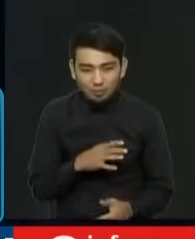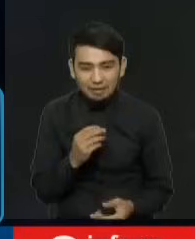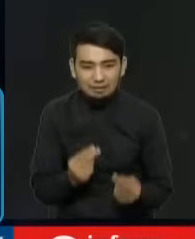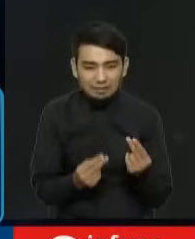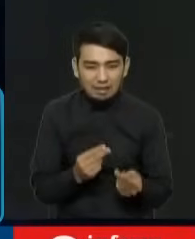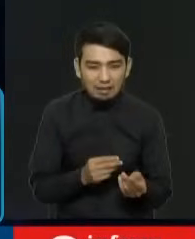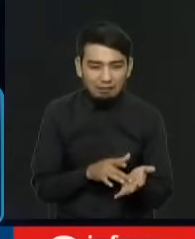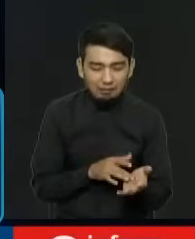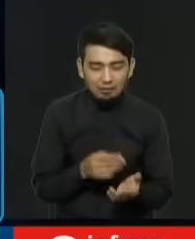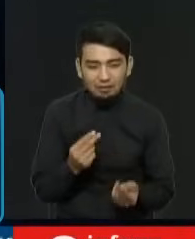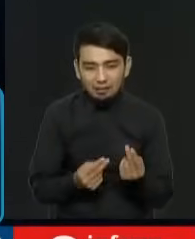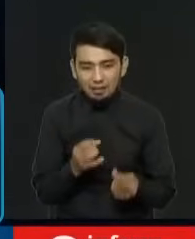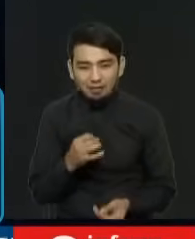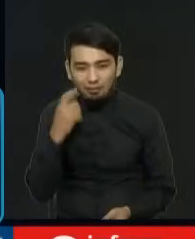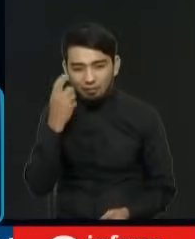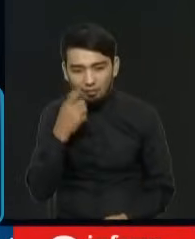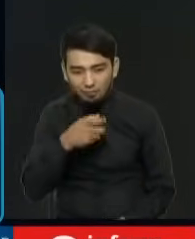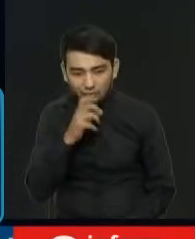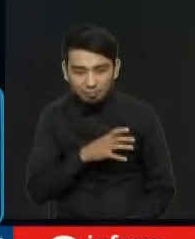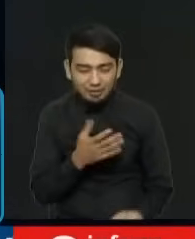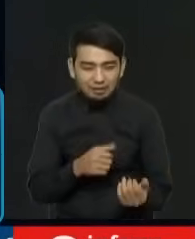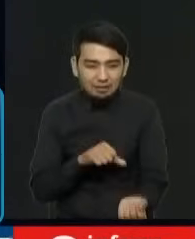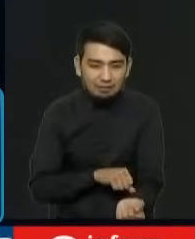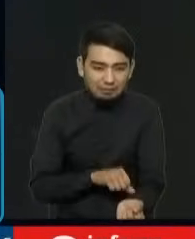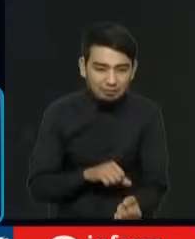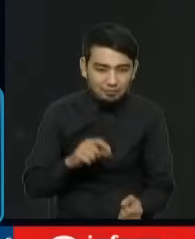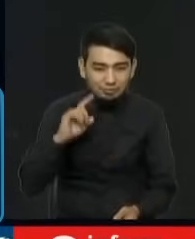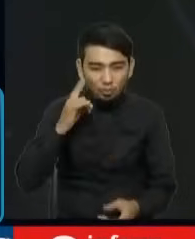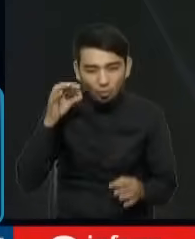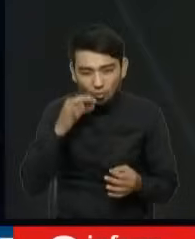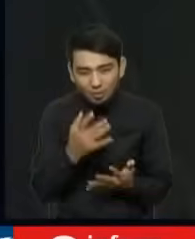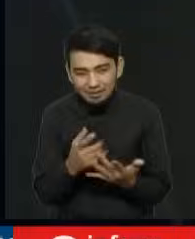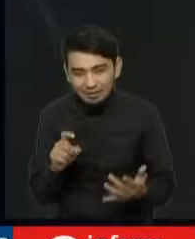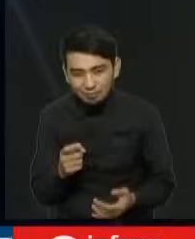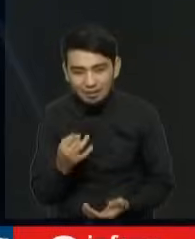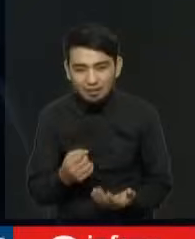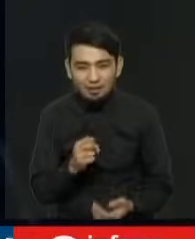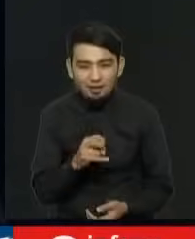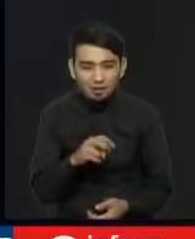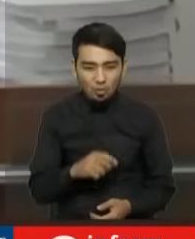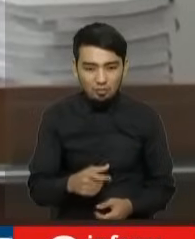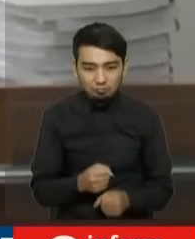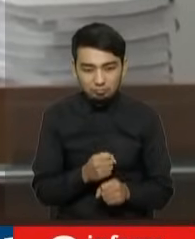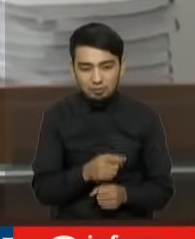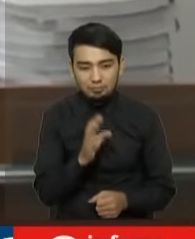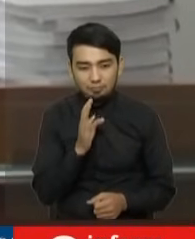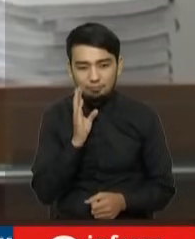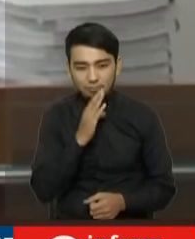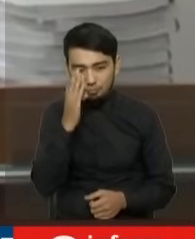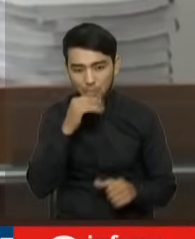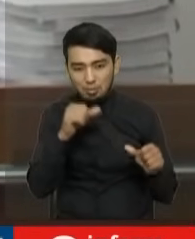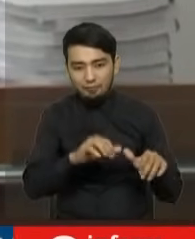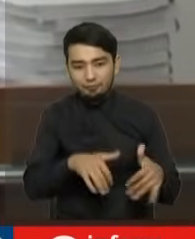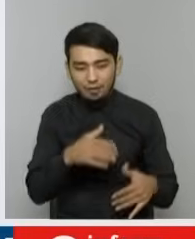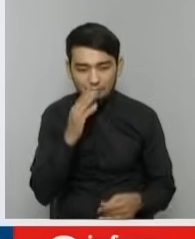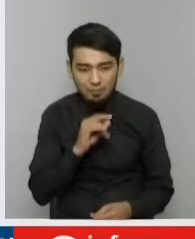играми, пари, спиртными напитками или наркотическими средствами, психотропными веществами или их аналогами. В суде сочли, что